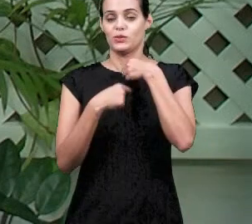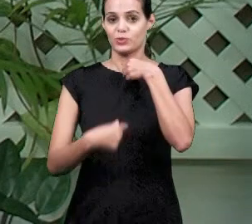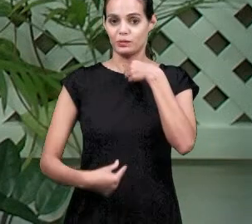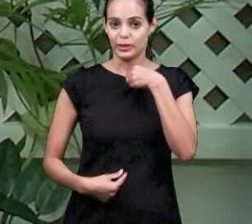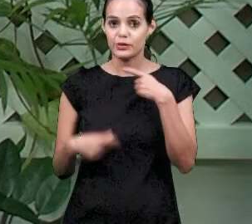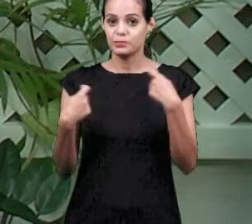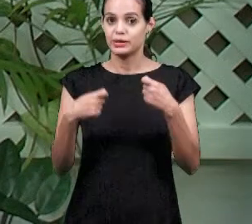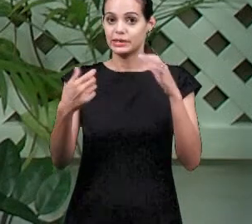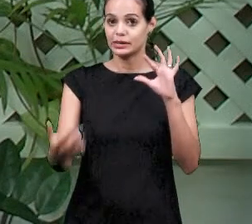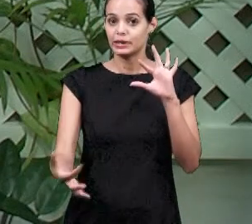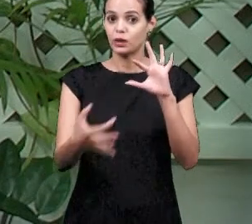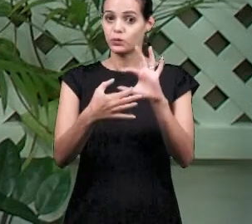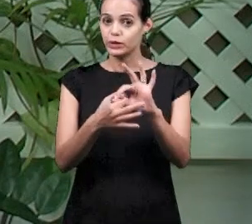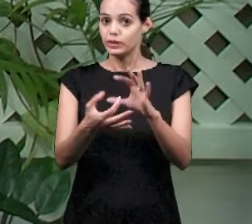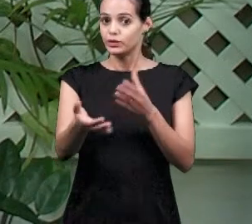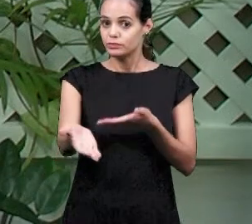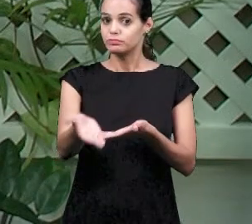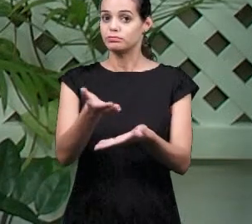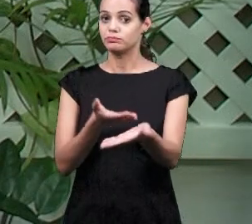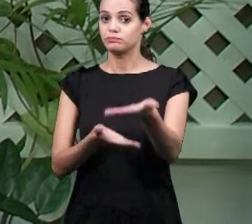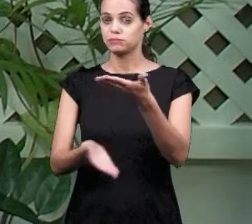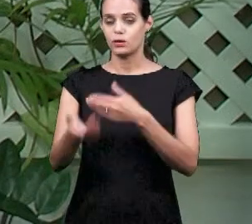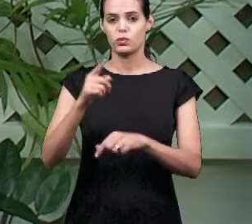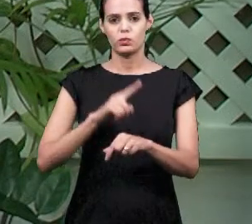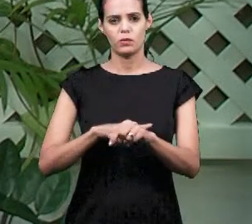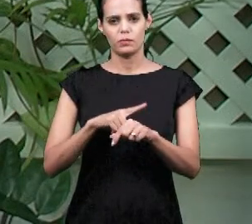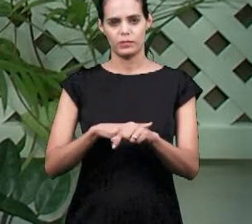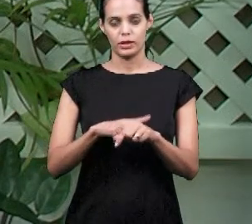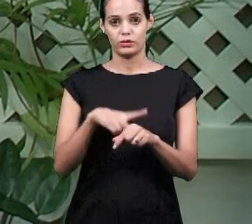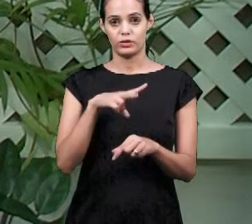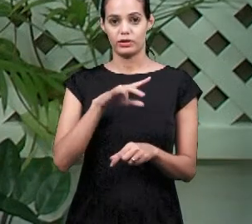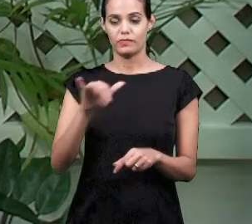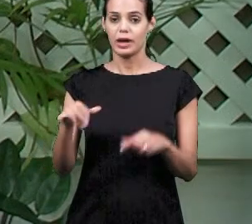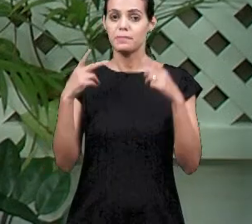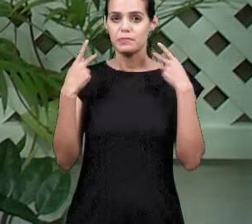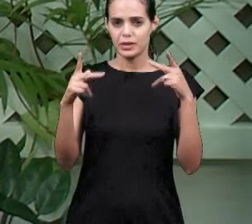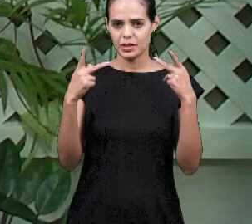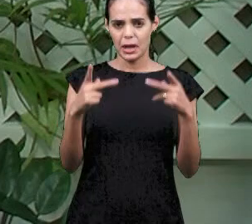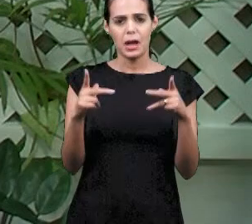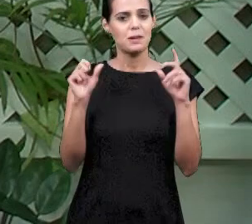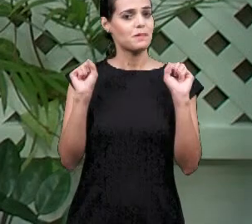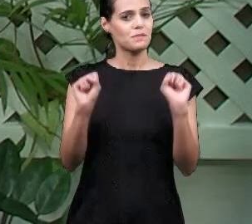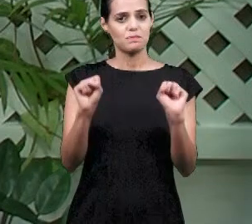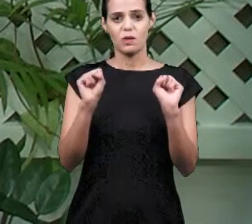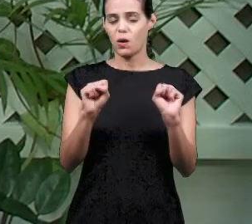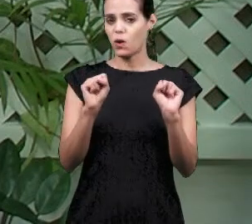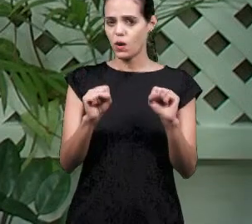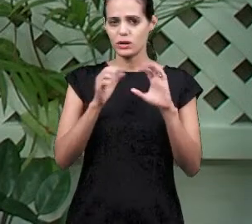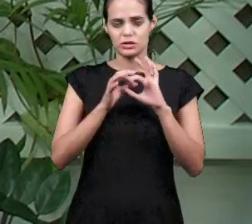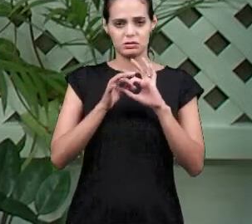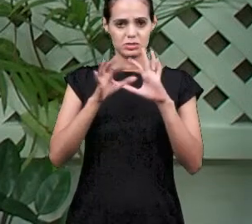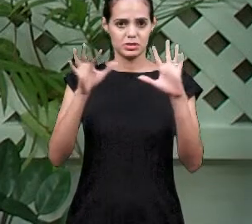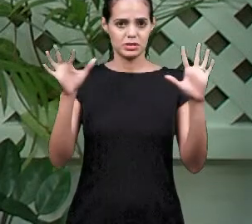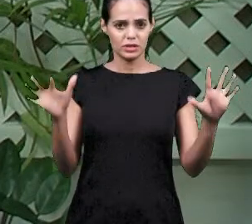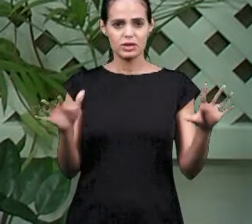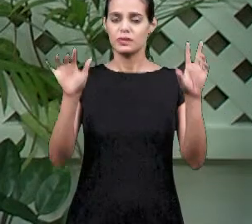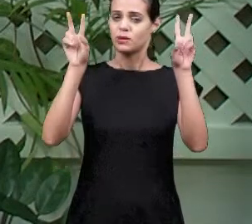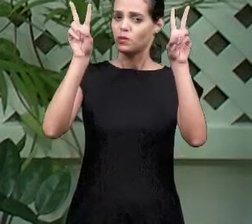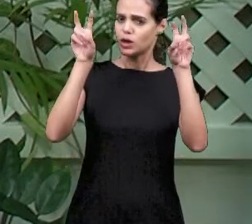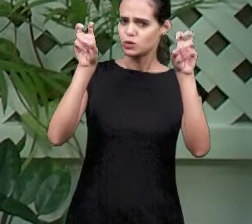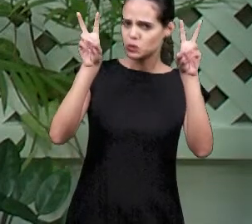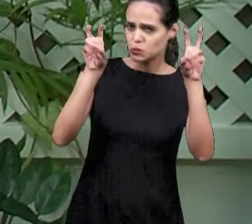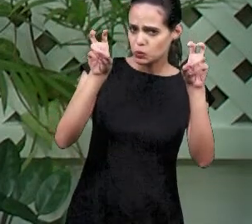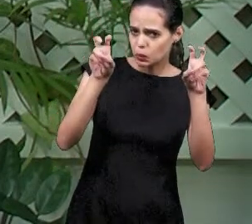Álvares Cabral. C'est lui qui a découvert le Brésil. Donc, les questions sont simples, pas de